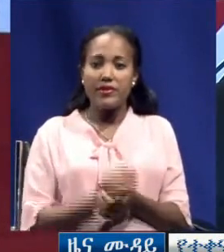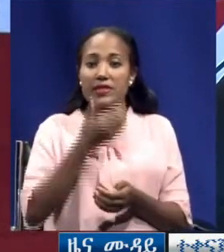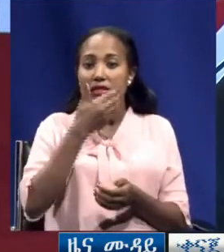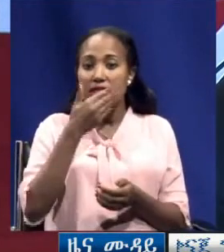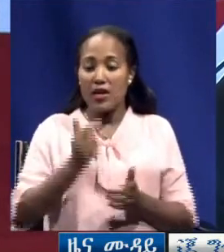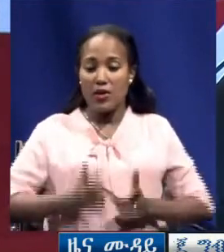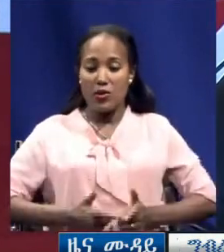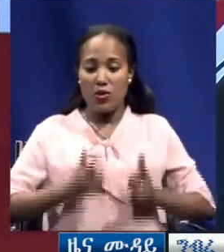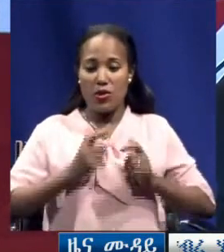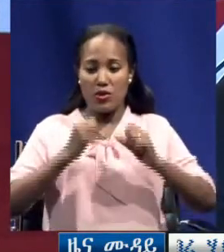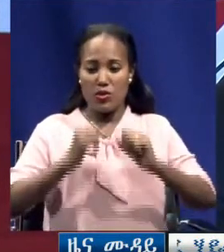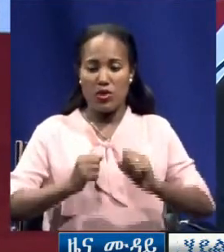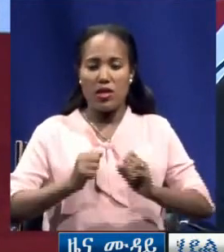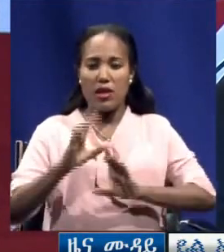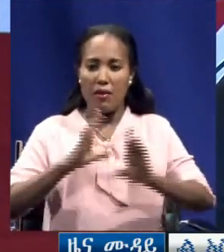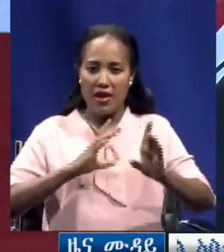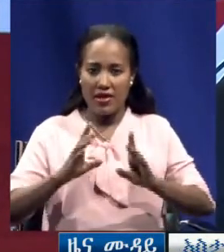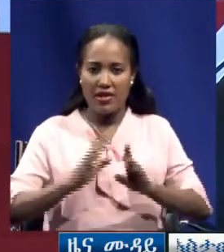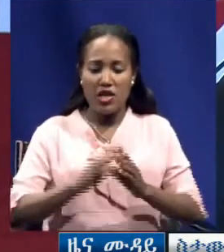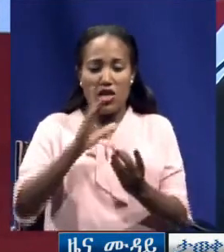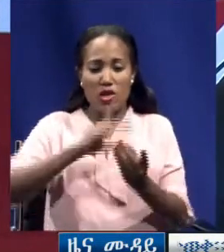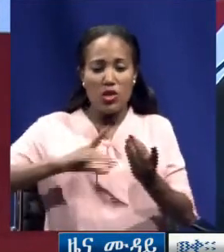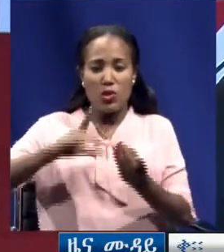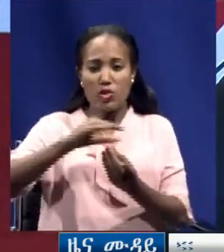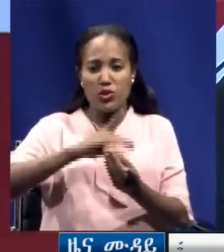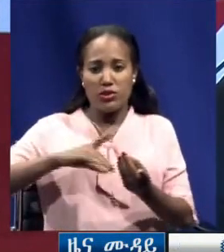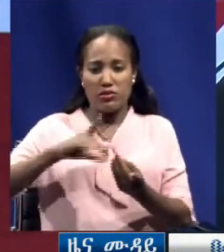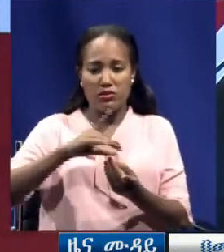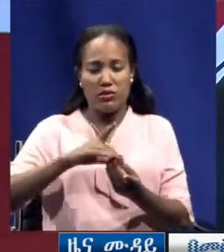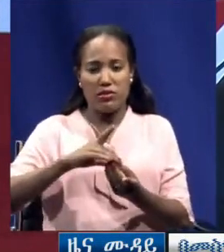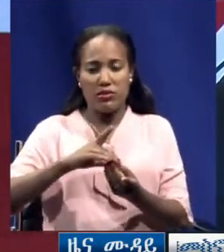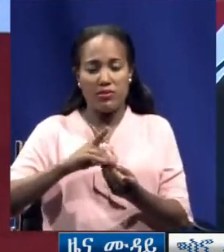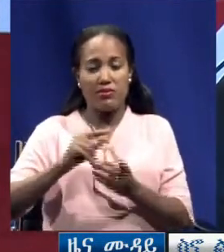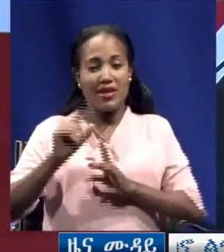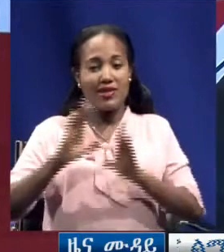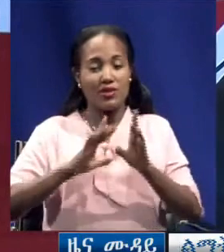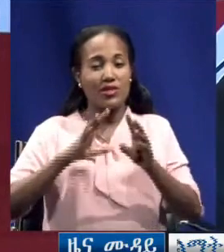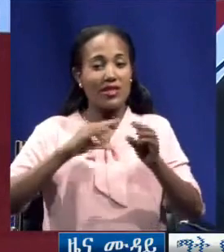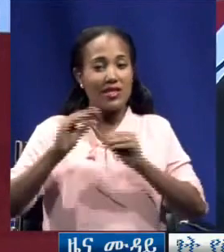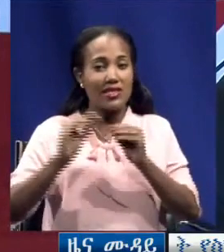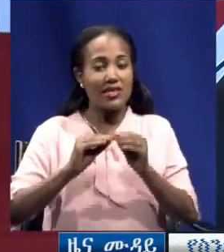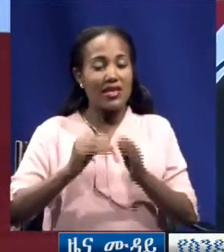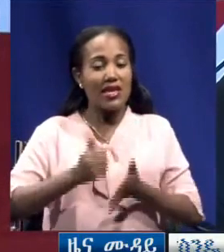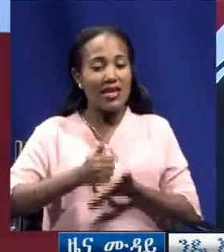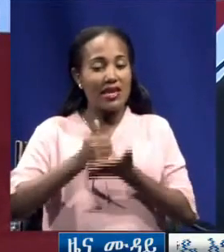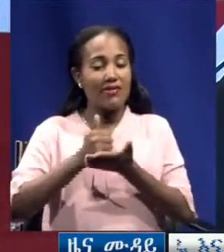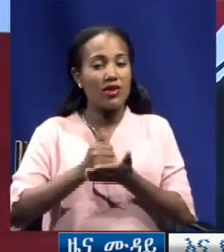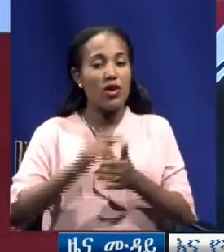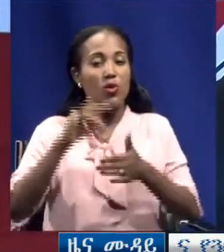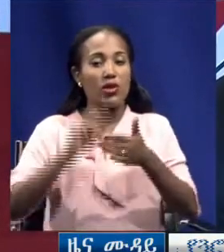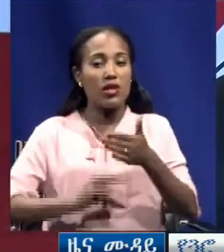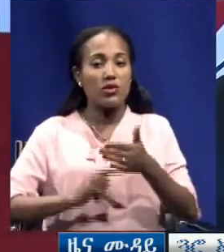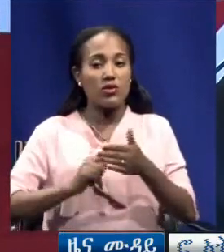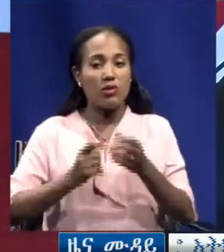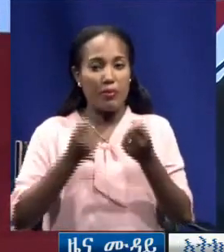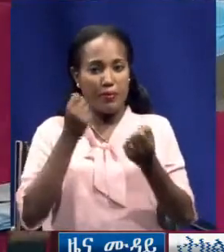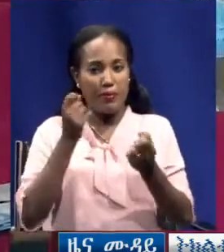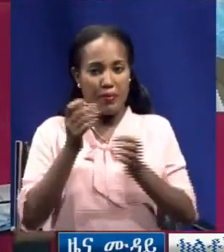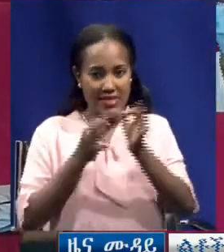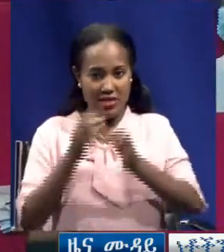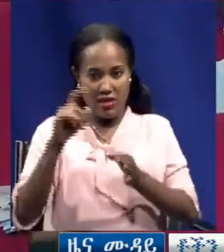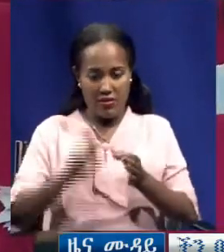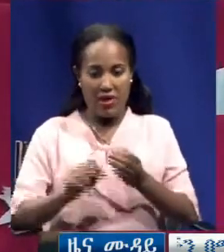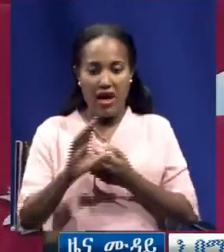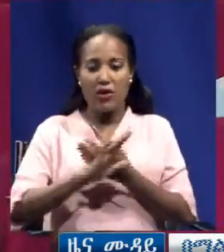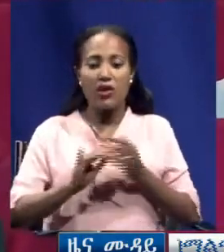የተሻለ ኑሮ እንዲኖር ለማድረግ ክልሎች የሚያደርጉትን እንቅስቃሴ እየደገፍን ጉለታቸውን ደግሞ ማስረዳት መቻል አለብን።